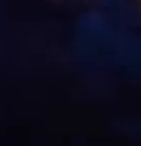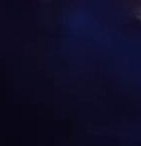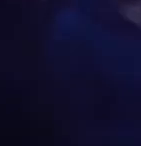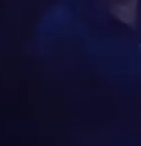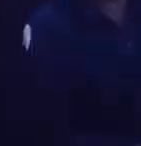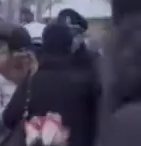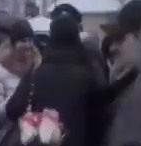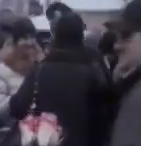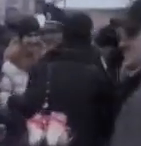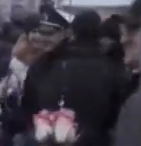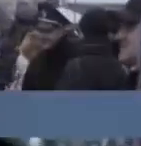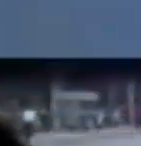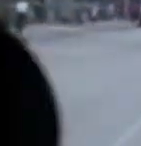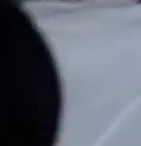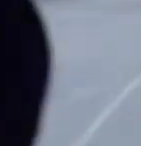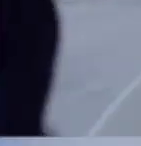Музика